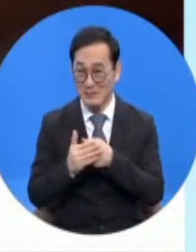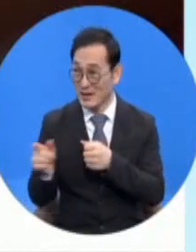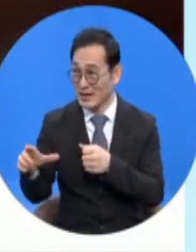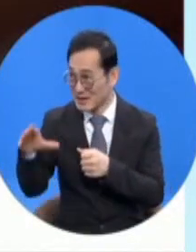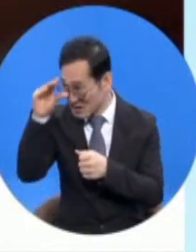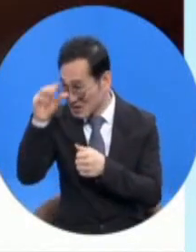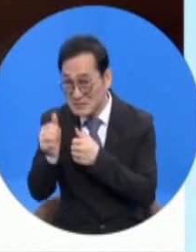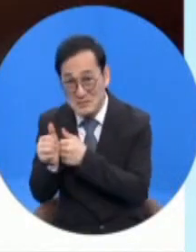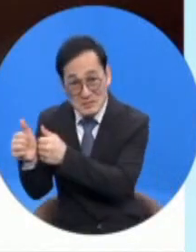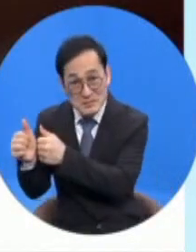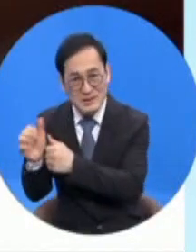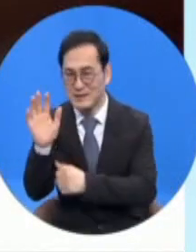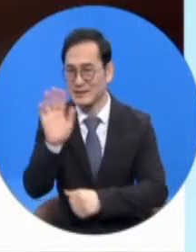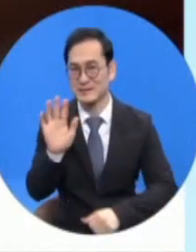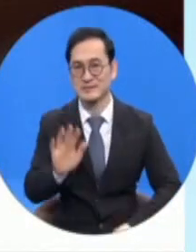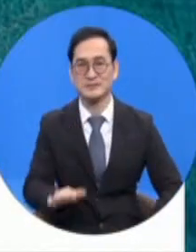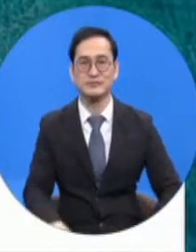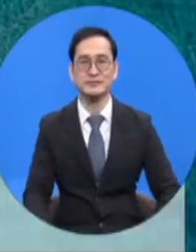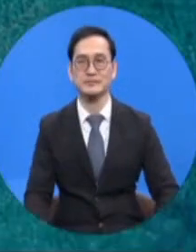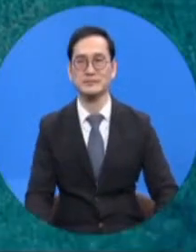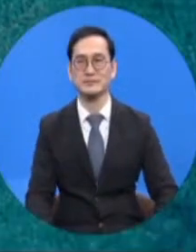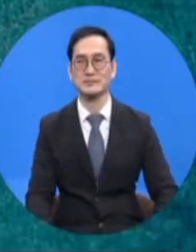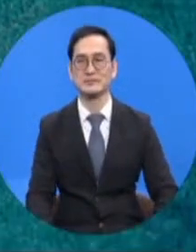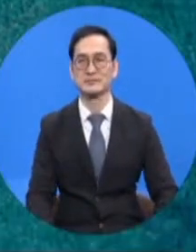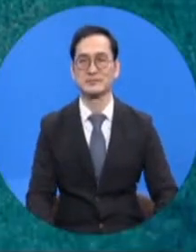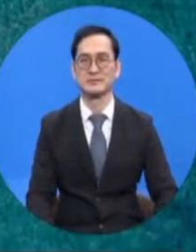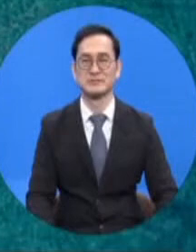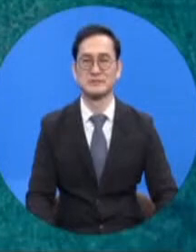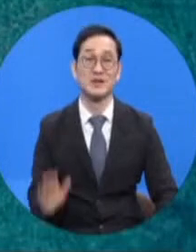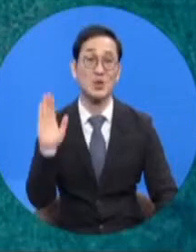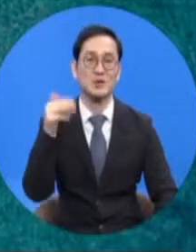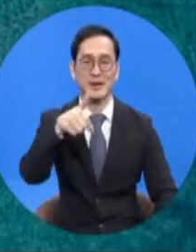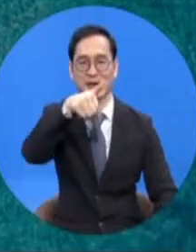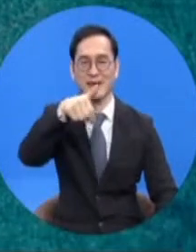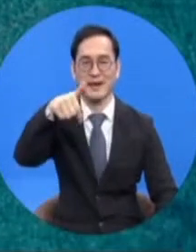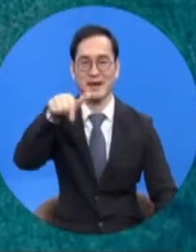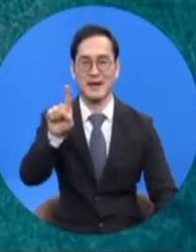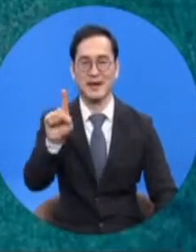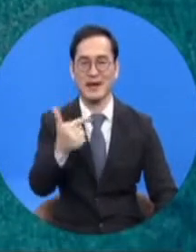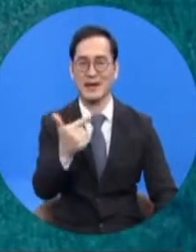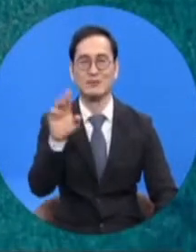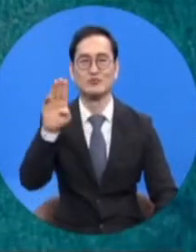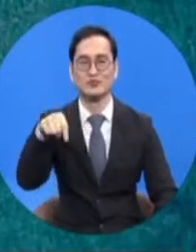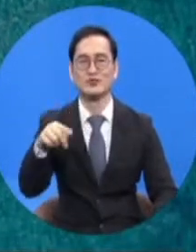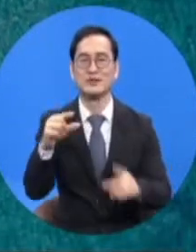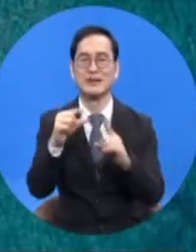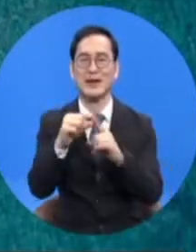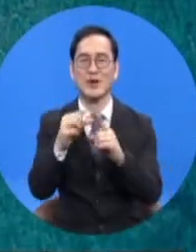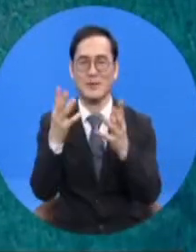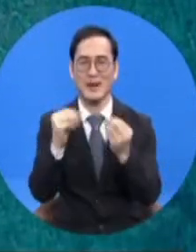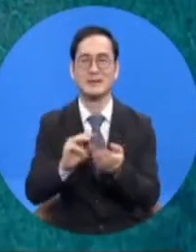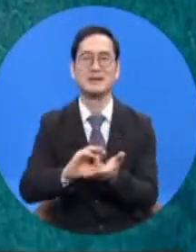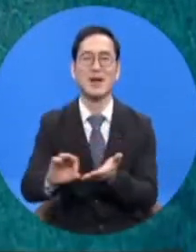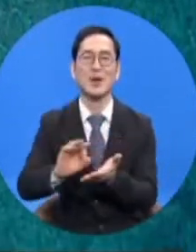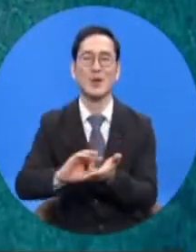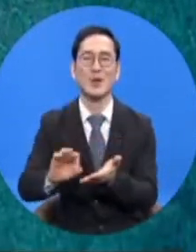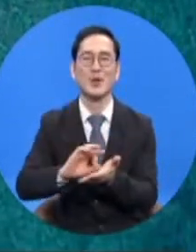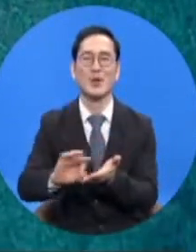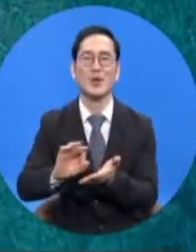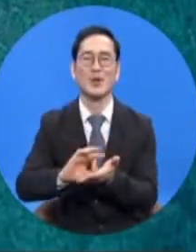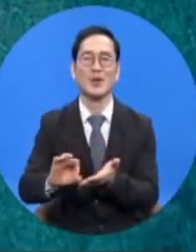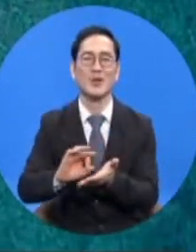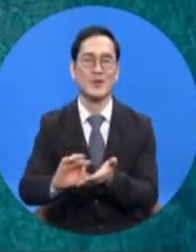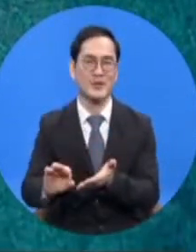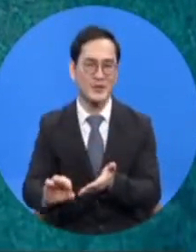없을 것 같습니다. 네. 이 오징어 게임 드라마 때문에 깐부라는 단어가 이 속어인데도 불구하고 아무렇지도 않게 쓰이게 됐네요. 자,